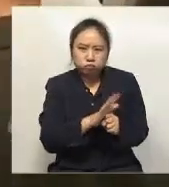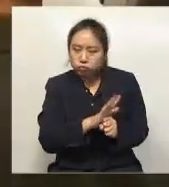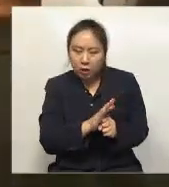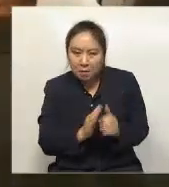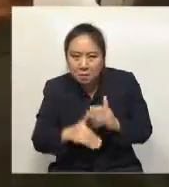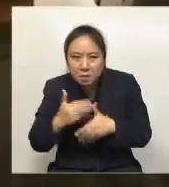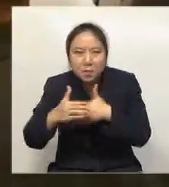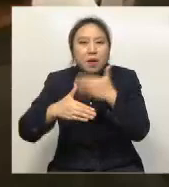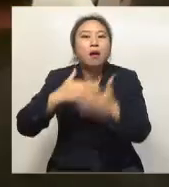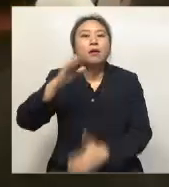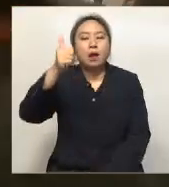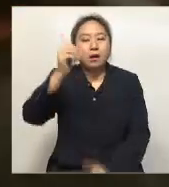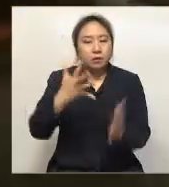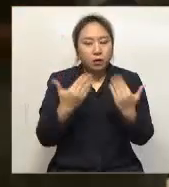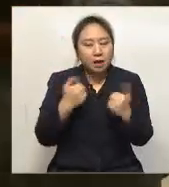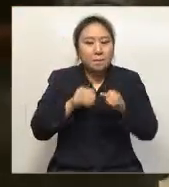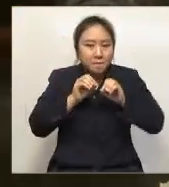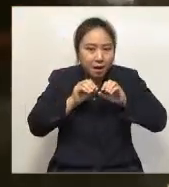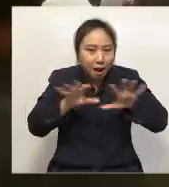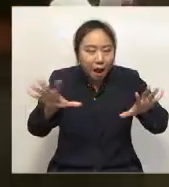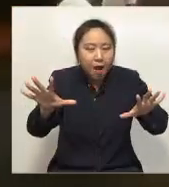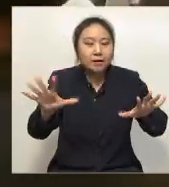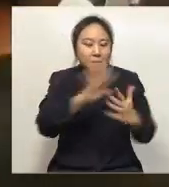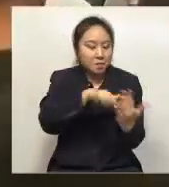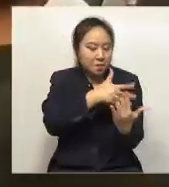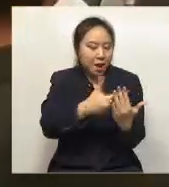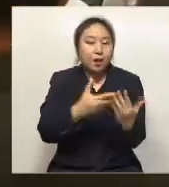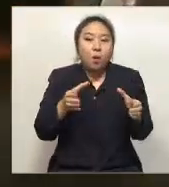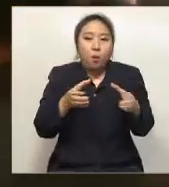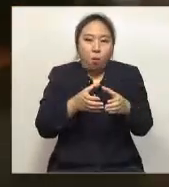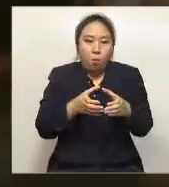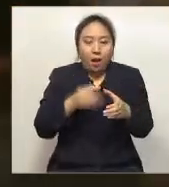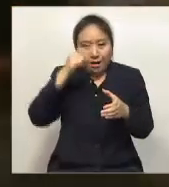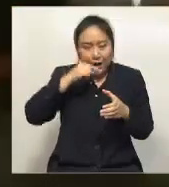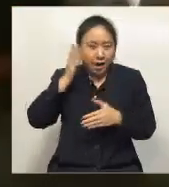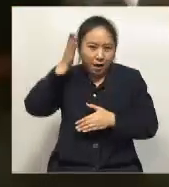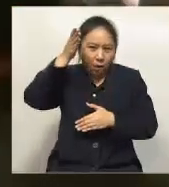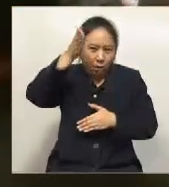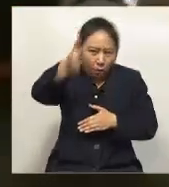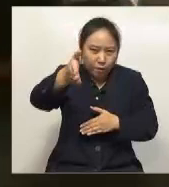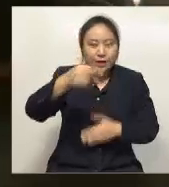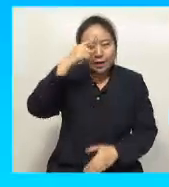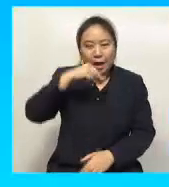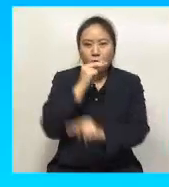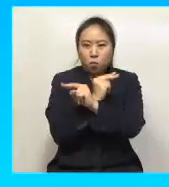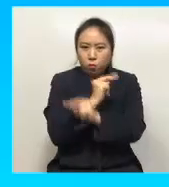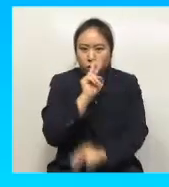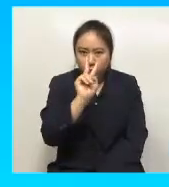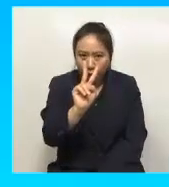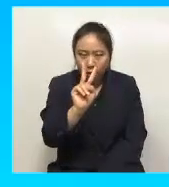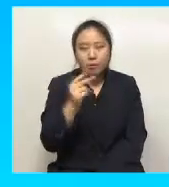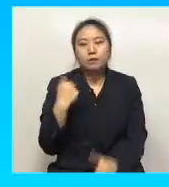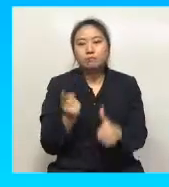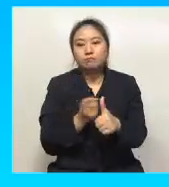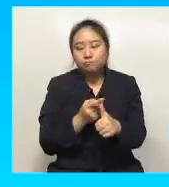ายได้ปานกลางพร้อมประกาศวิสัยทัศน์อย่างที่เรียนไปเลยอนาคตใหม่ไทย2เท่านะคะสิ่งที่เขาย้ำก็คือเรื่องของการ